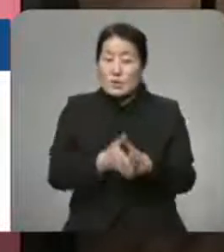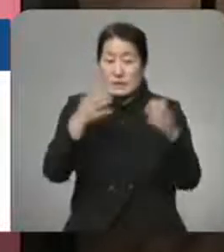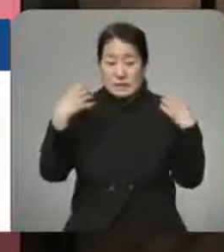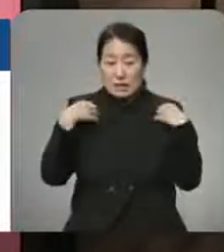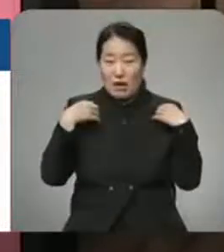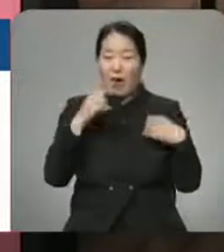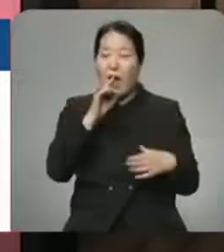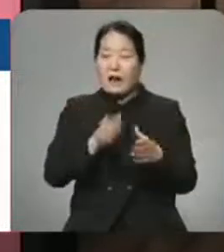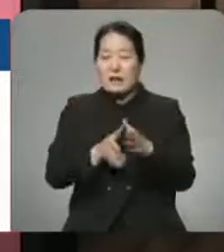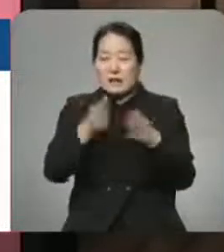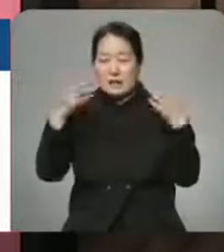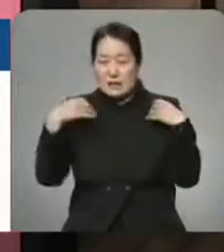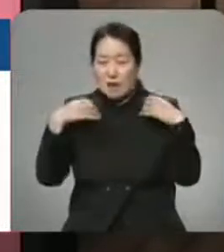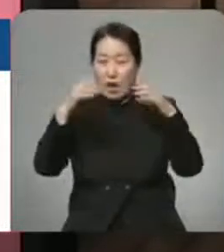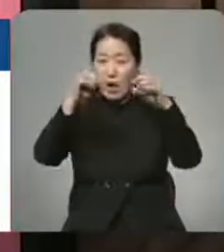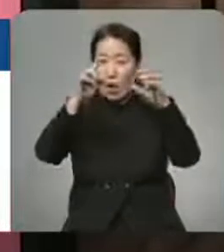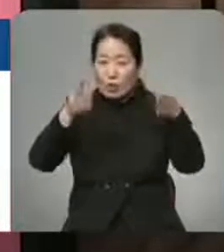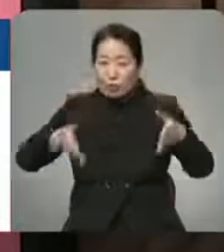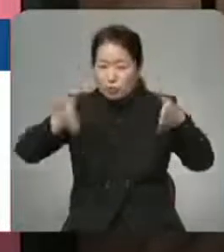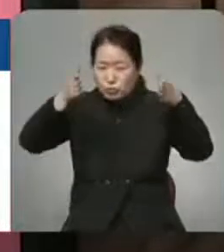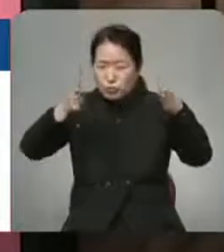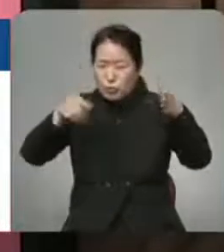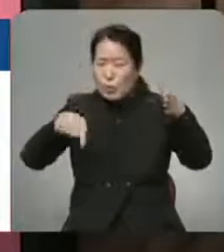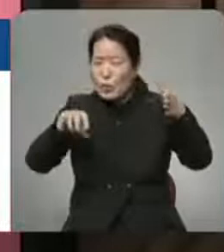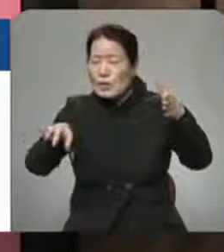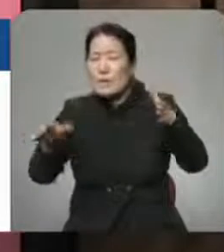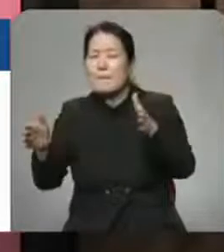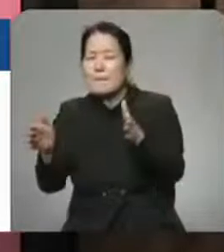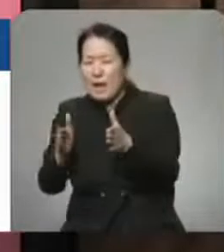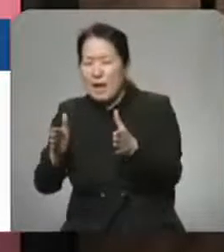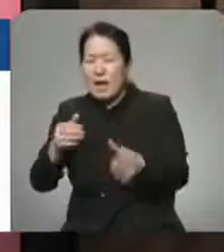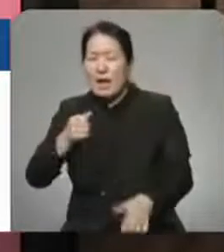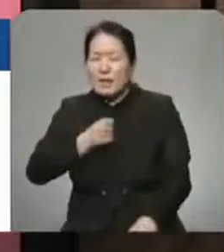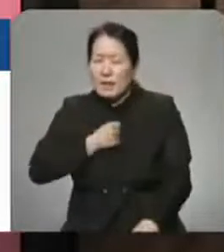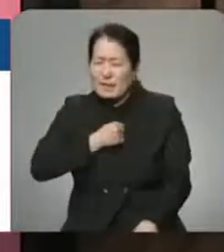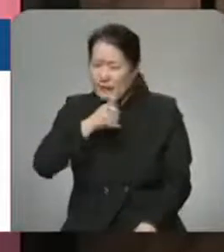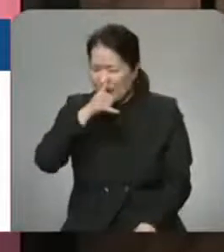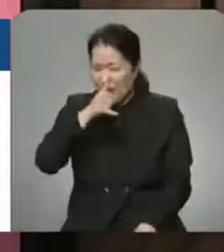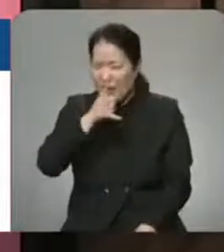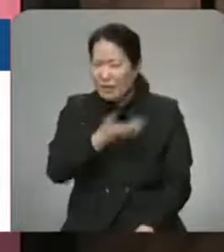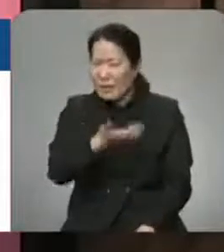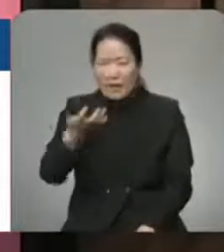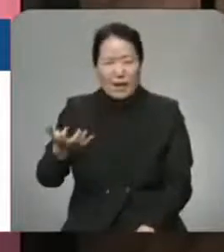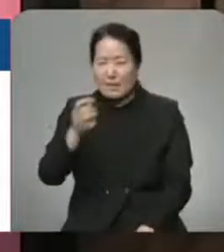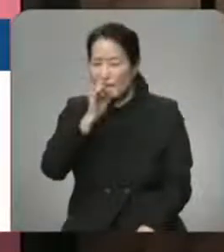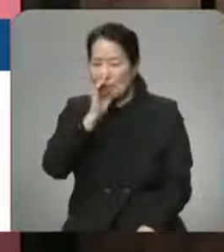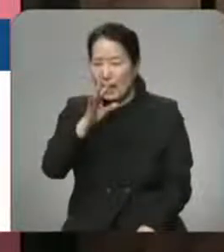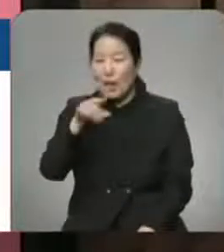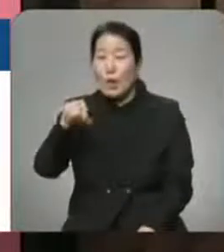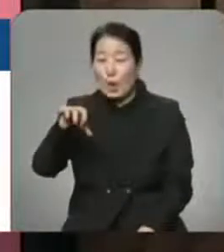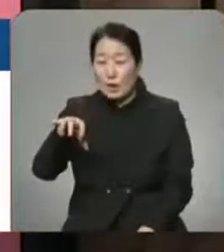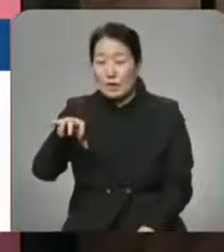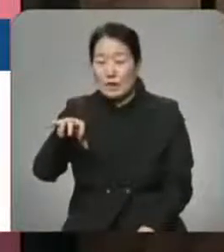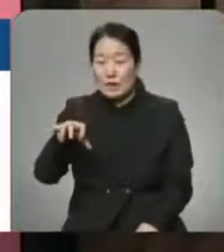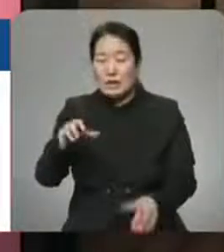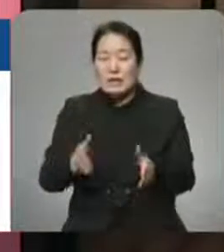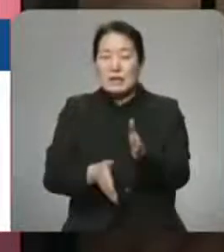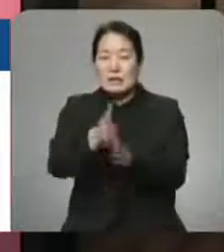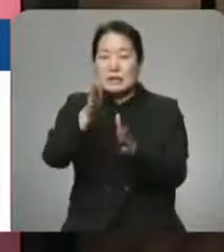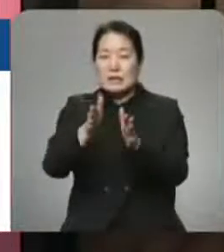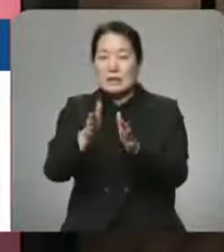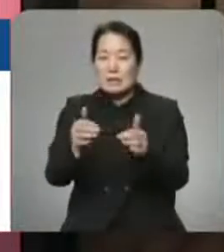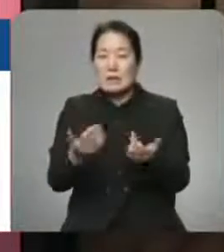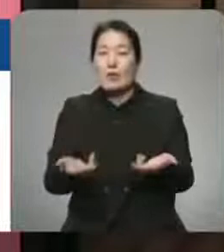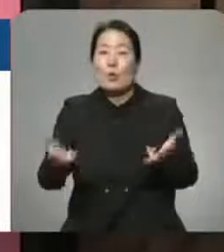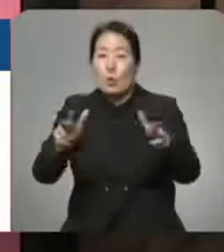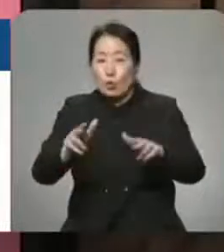원주시청청사, 강릉시청청사의 반밖에 안 되는 규모에 답답하게 갈 이유가 없습니다. 거기는 시민공원으로 계속